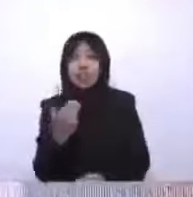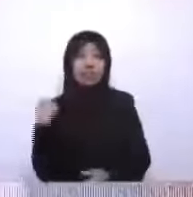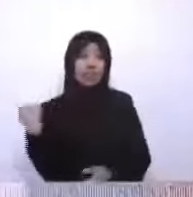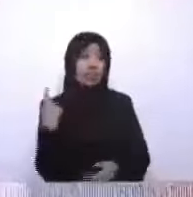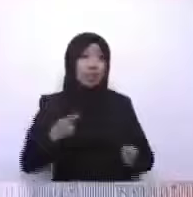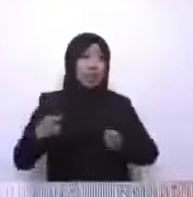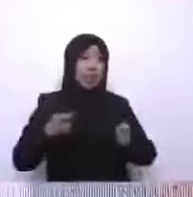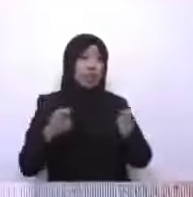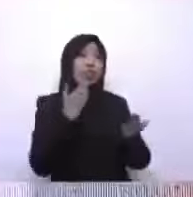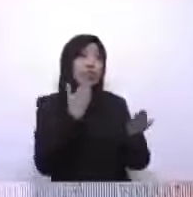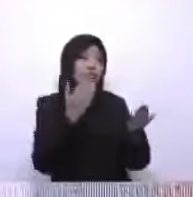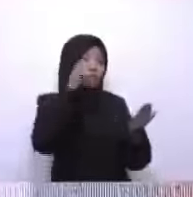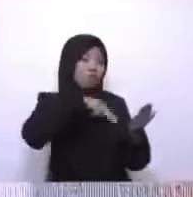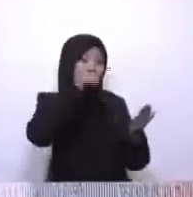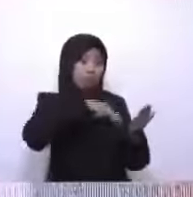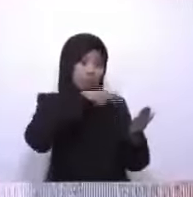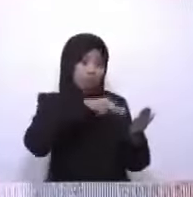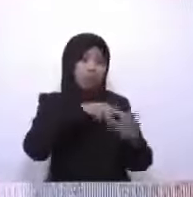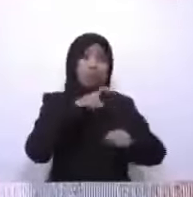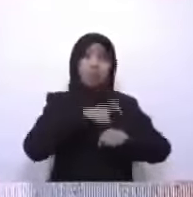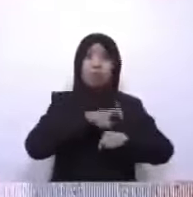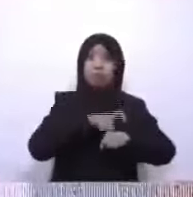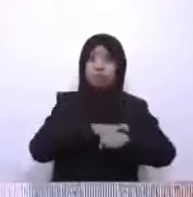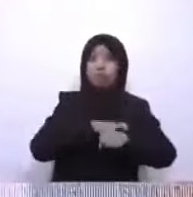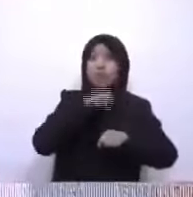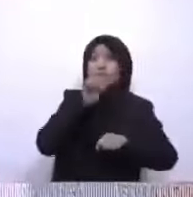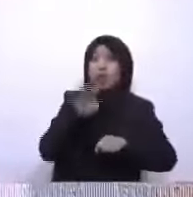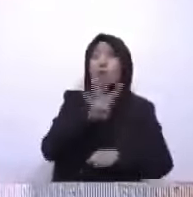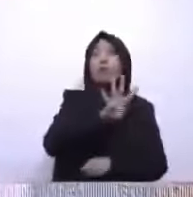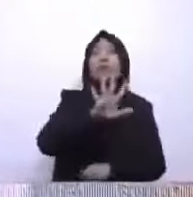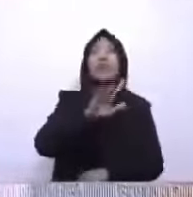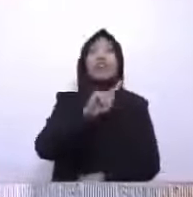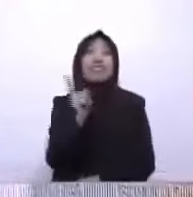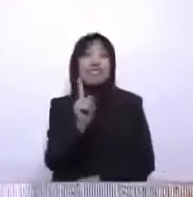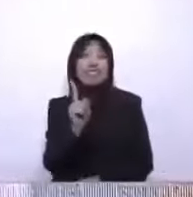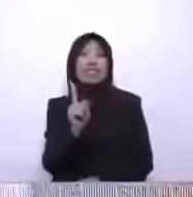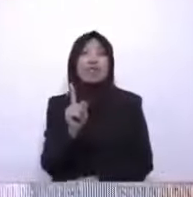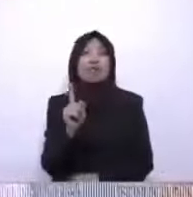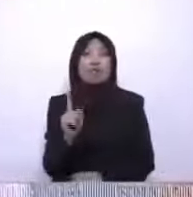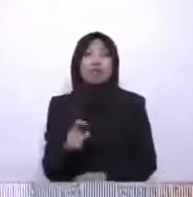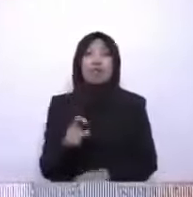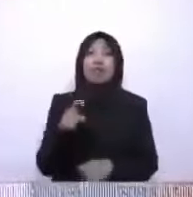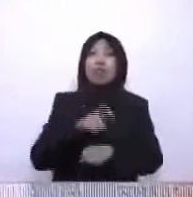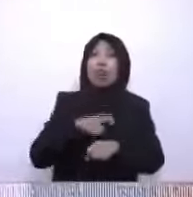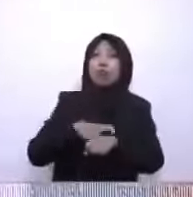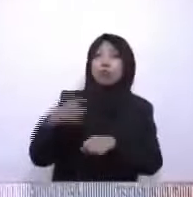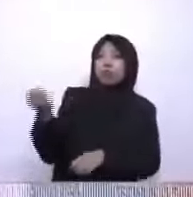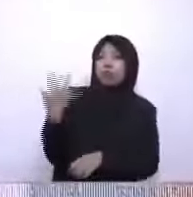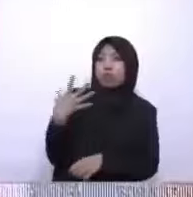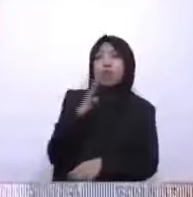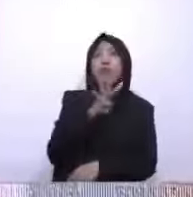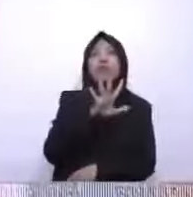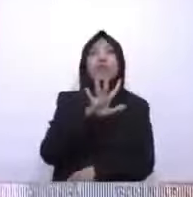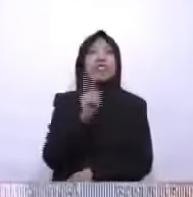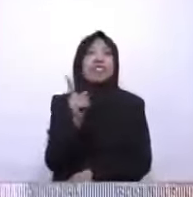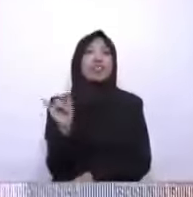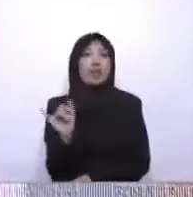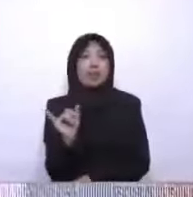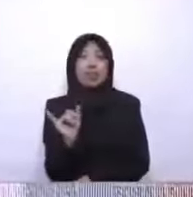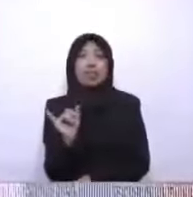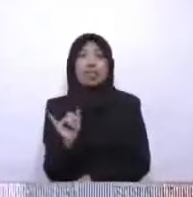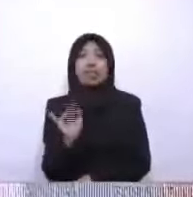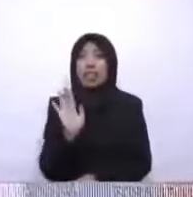selaku moderator dan waktu untuk menjawab pertanyaan 45 detik, lalu waktu untuk menanggapi juga 45 detik. Setelah